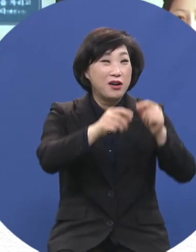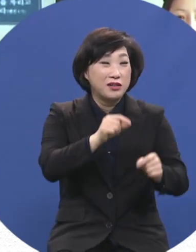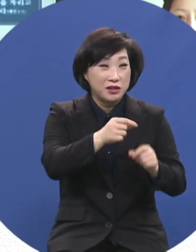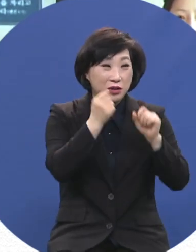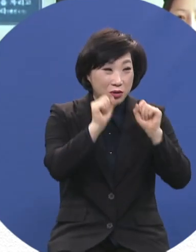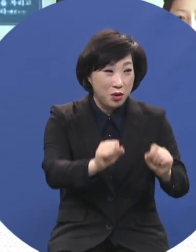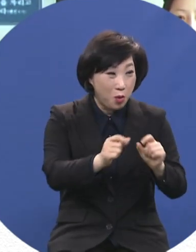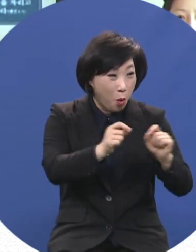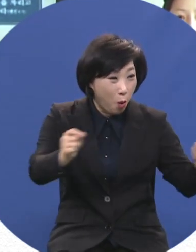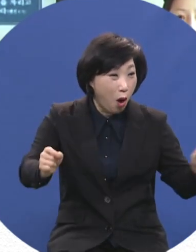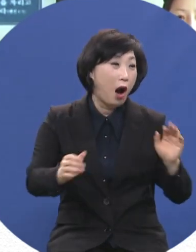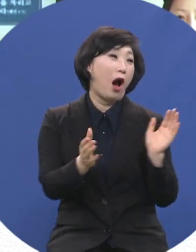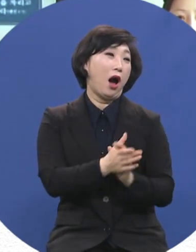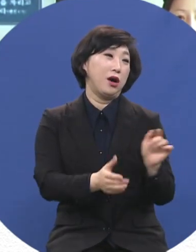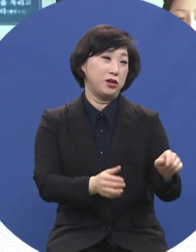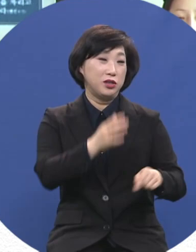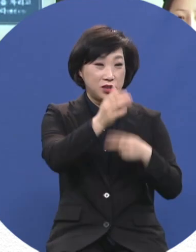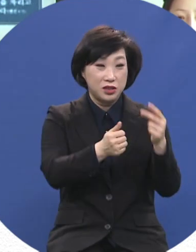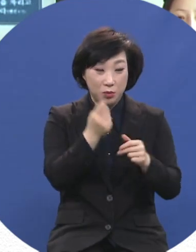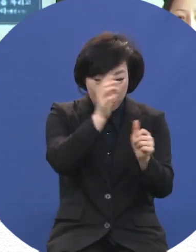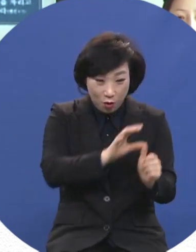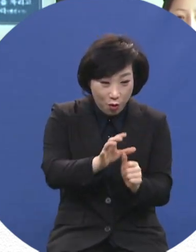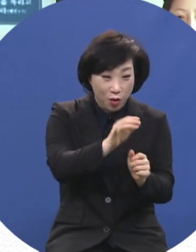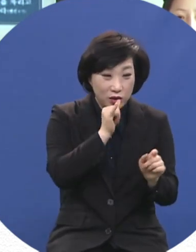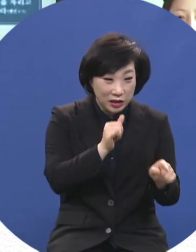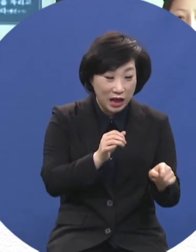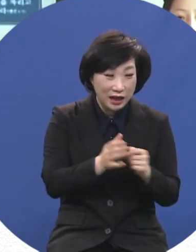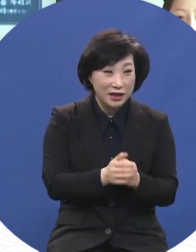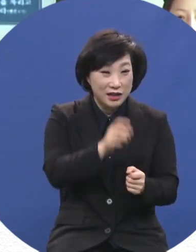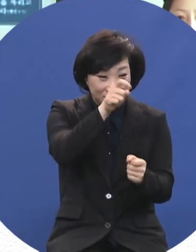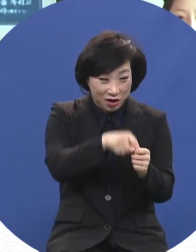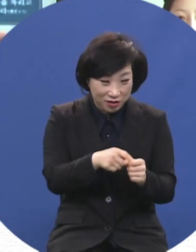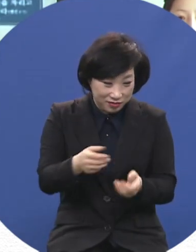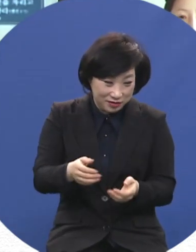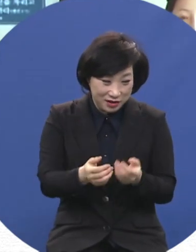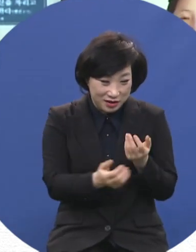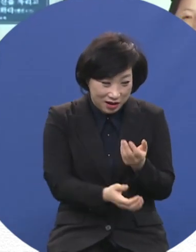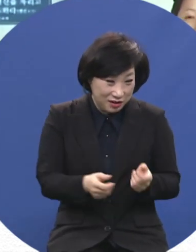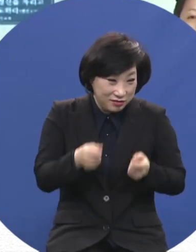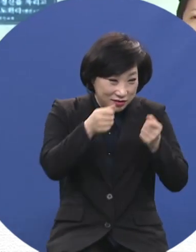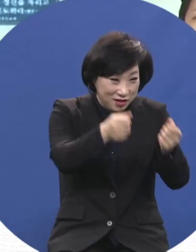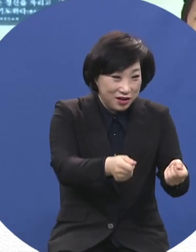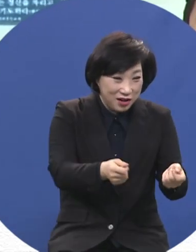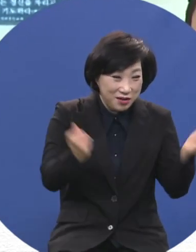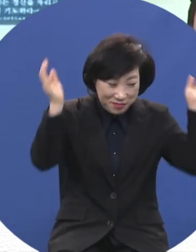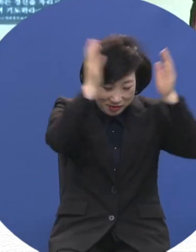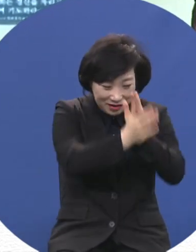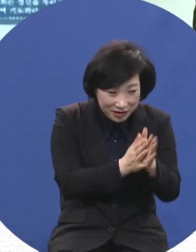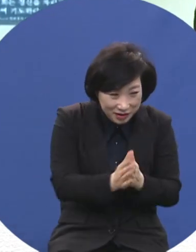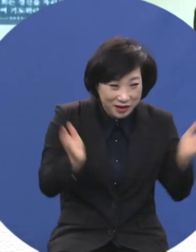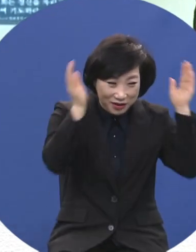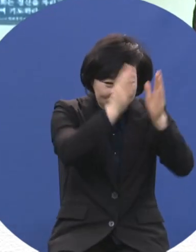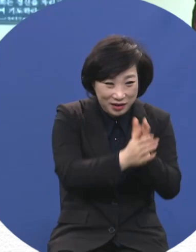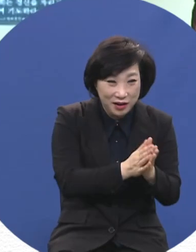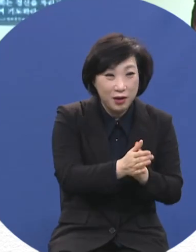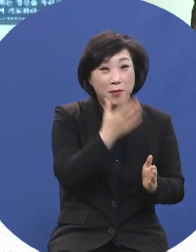보호했나 보네. 이 속에 있나 보네. 떡져놓고 빌으면 복 주겠네. 우리는 이런 신을 찾은 게